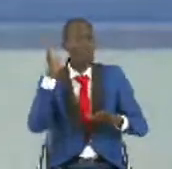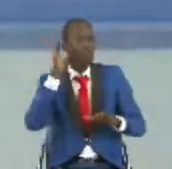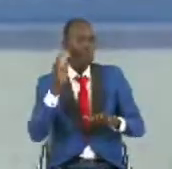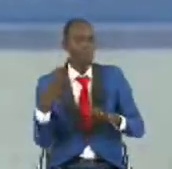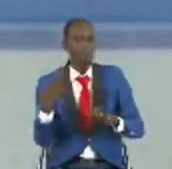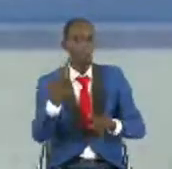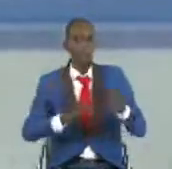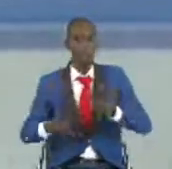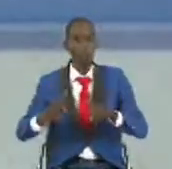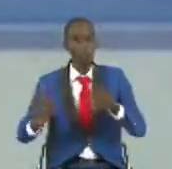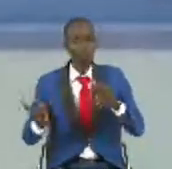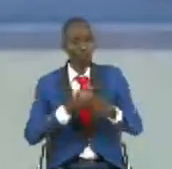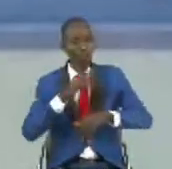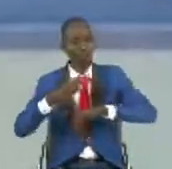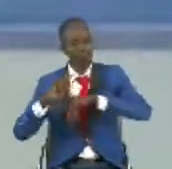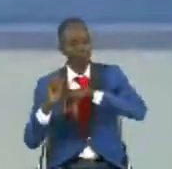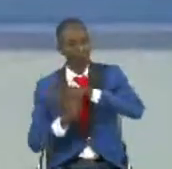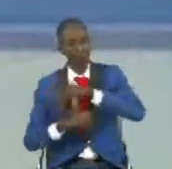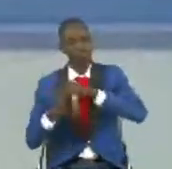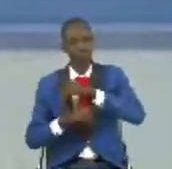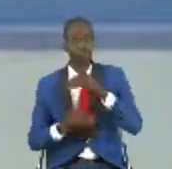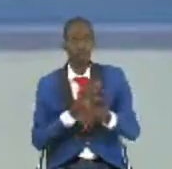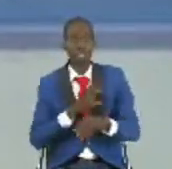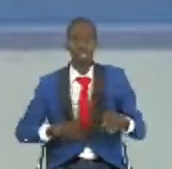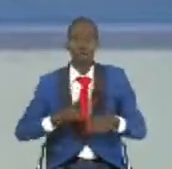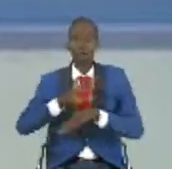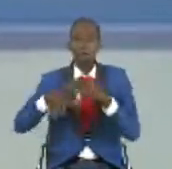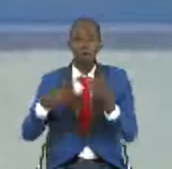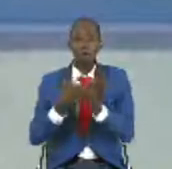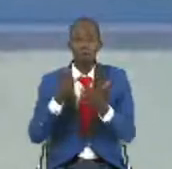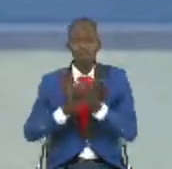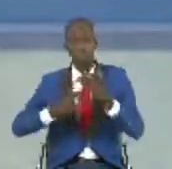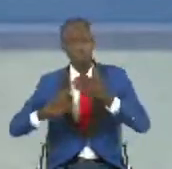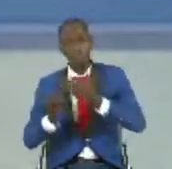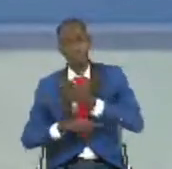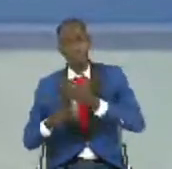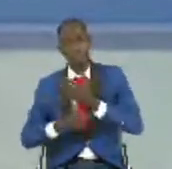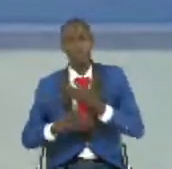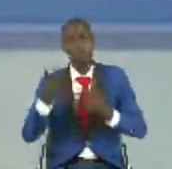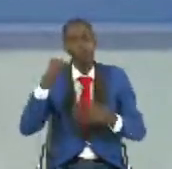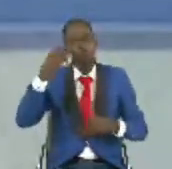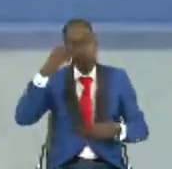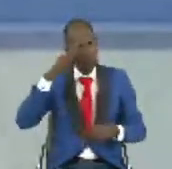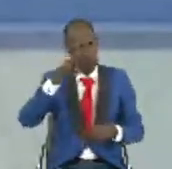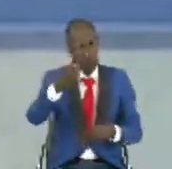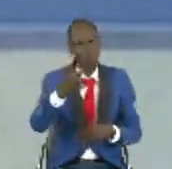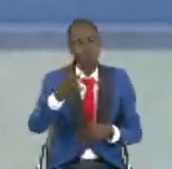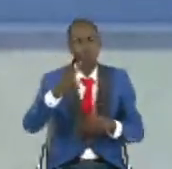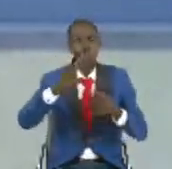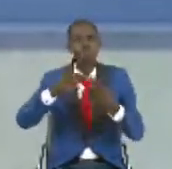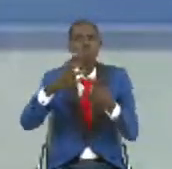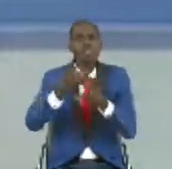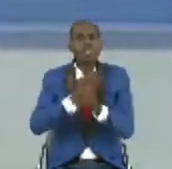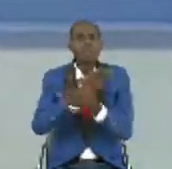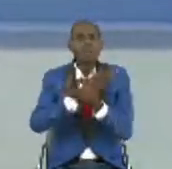fouetté. Et tous ces coups, ces maîtrissures, c'est pour toi. Pour ôter